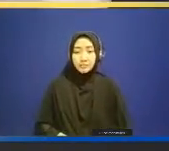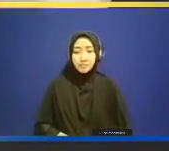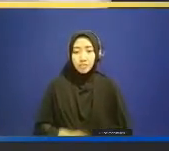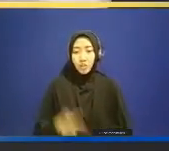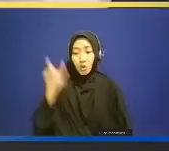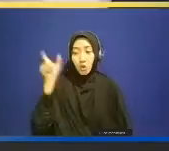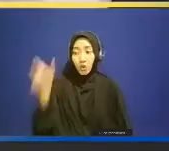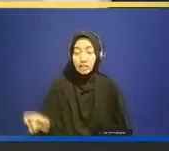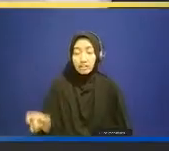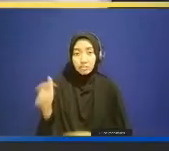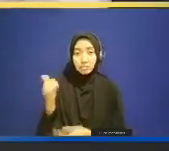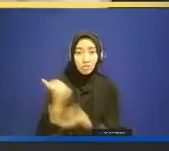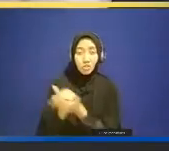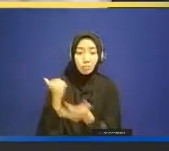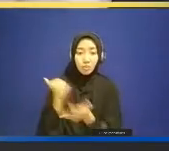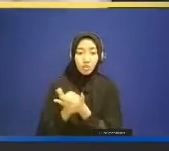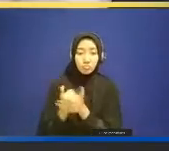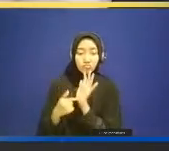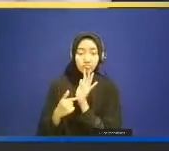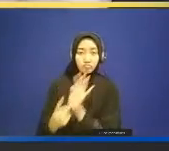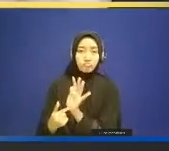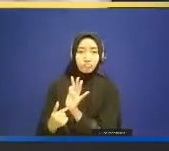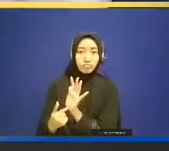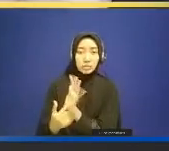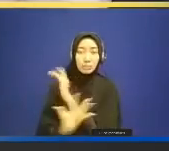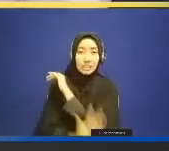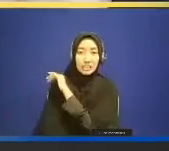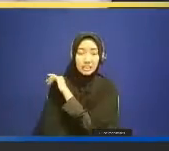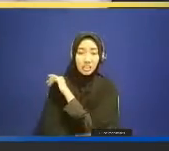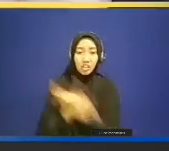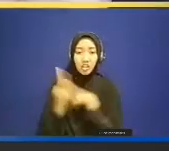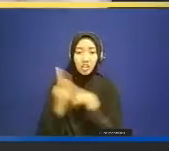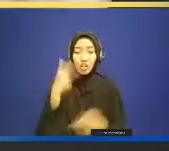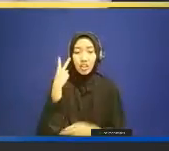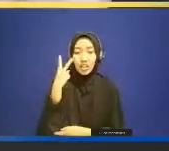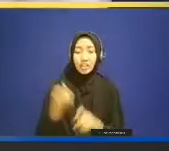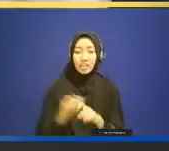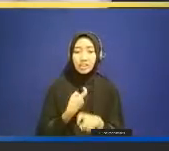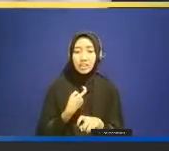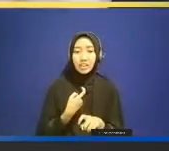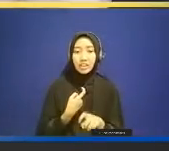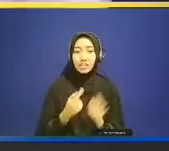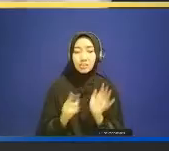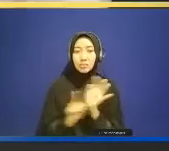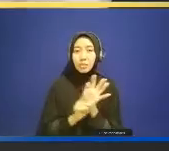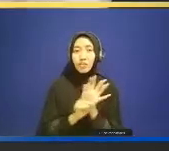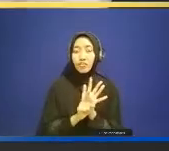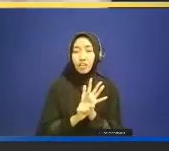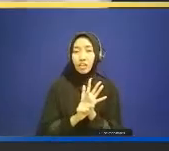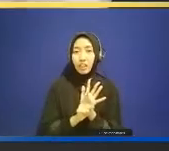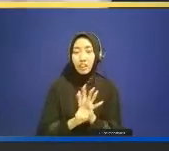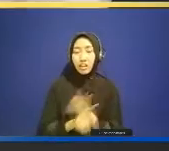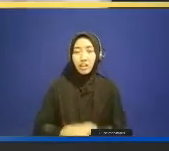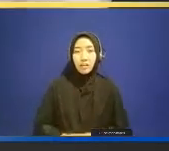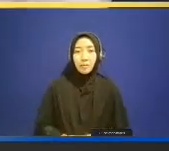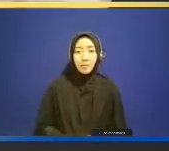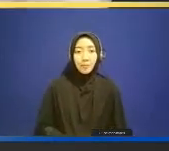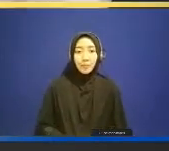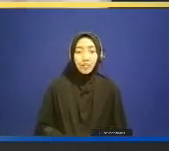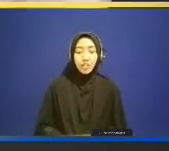betul-betul ia menunjukkan dirinya miskin kalau kelihatan dari refill preferensinya saya kasih contoh